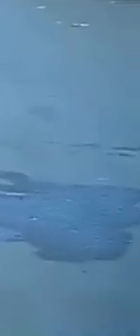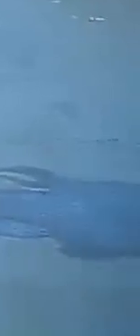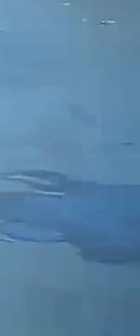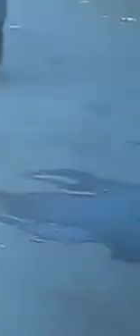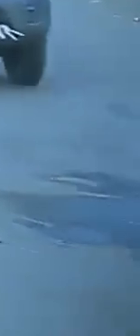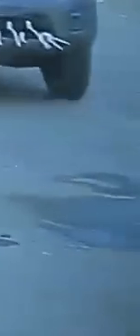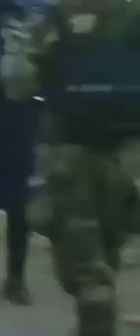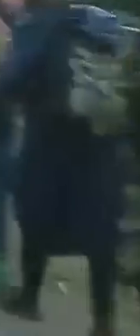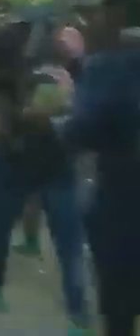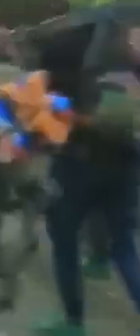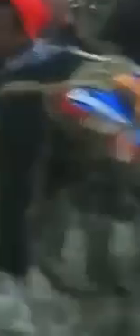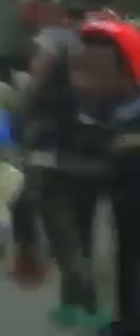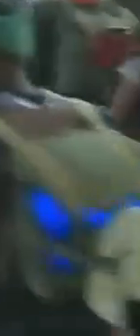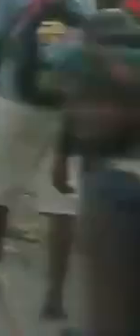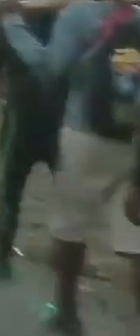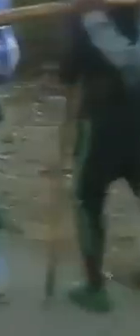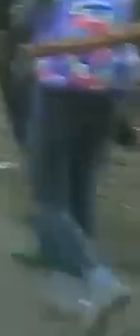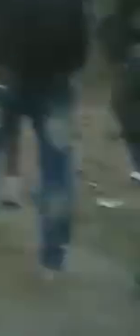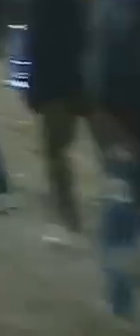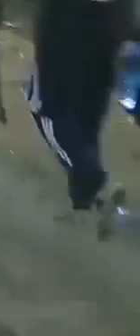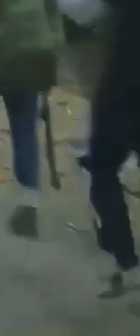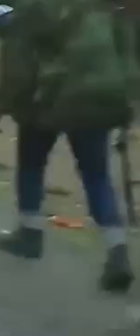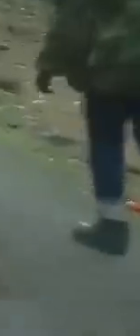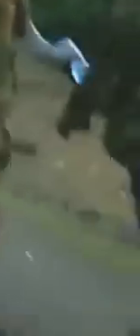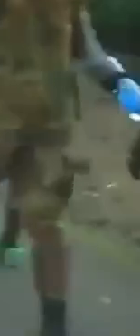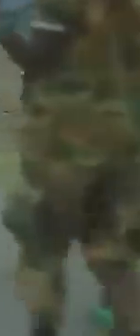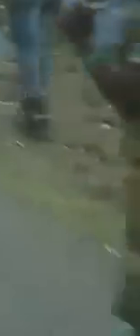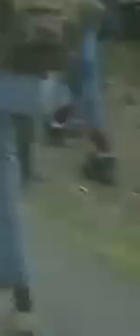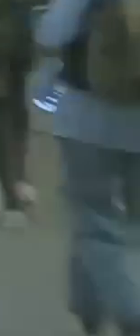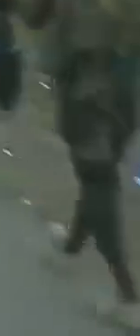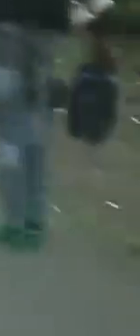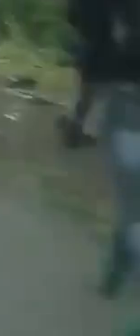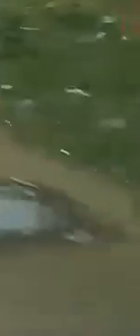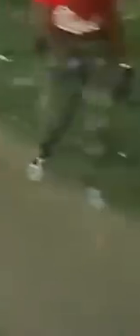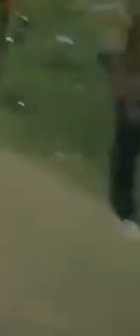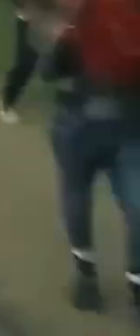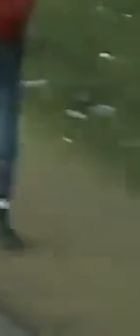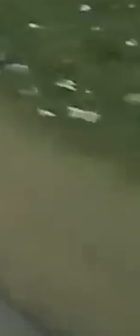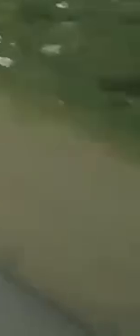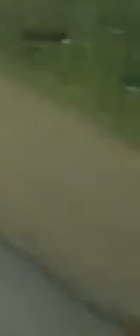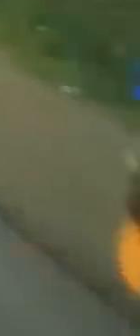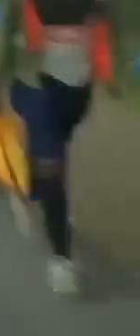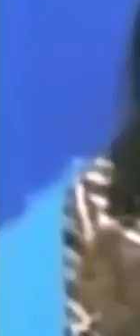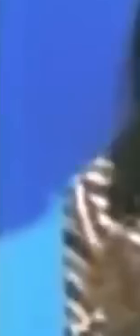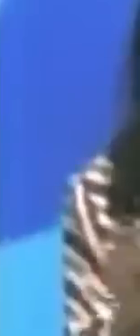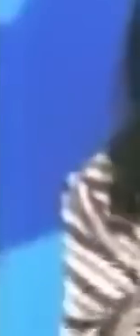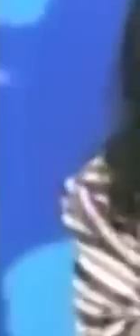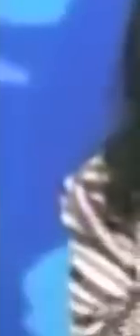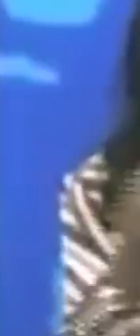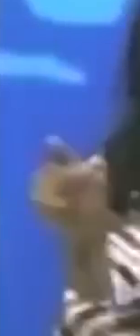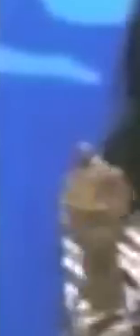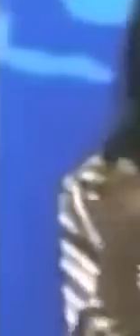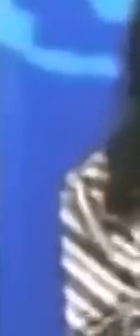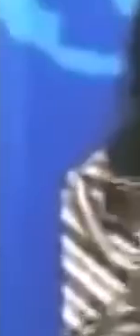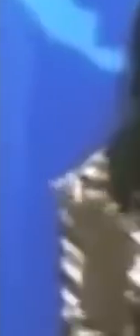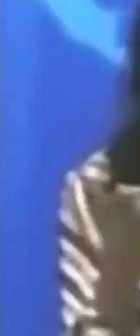هجرام خکر خکایده نسلام عدل مهاب اسرات فاتح خبل کل تمل حست زاربم. و تهدراو مرحت بوجنم نب تگرای